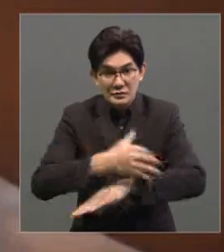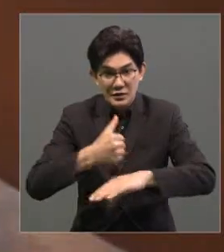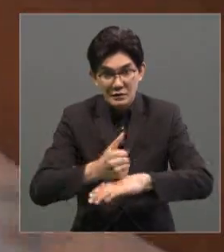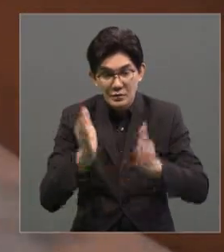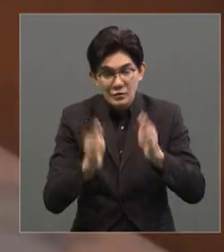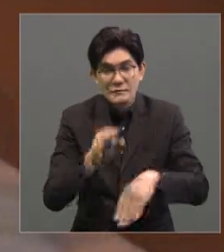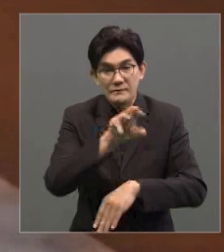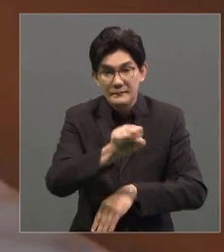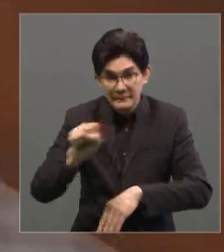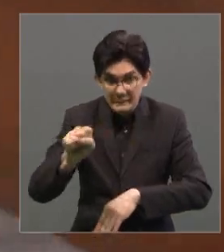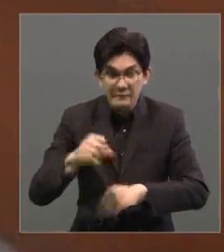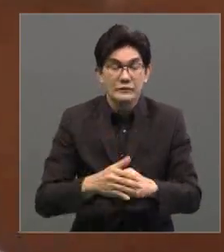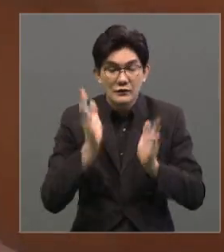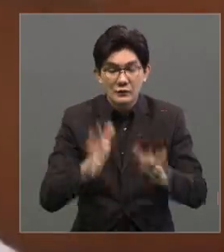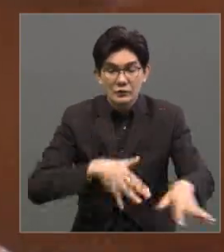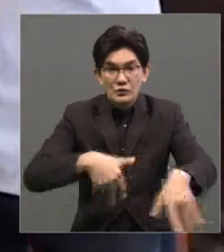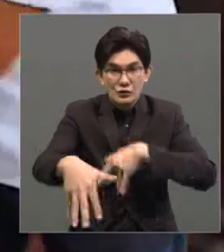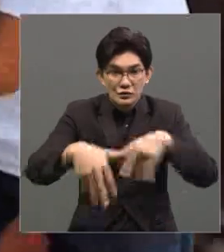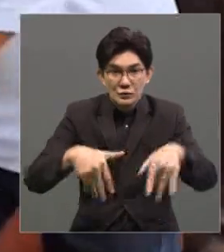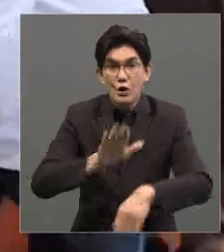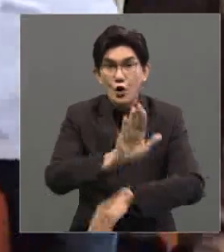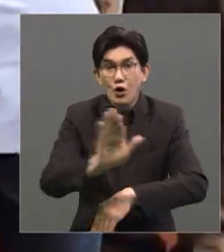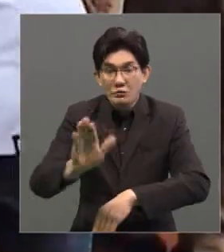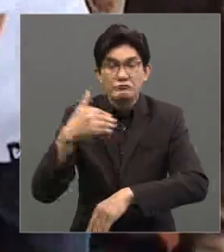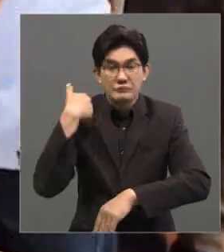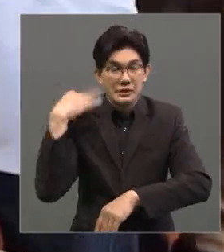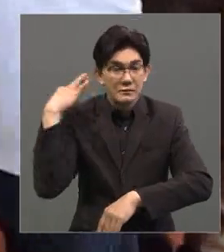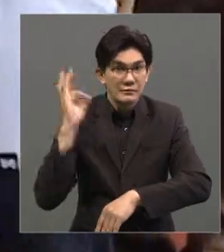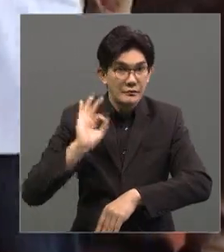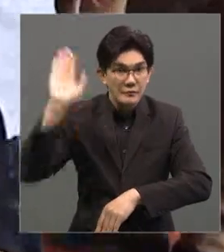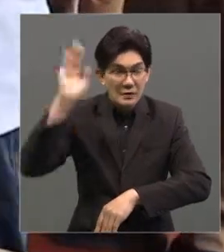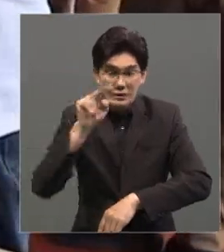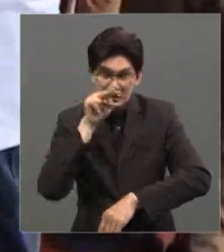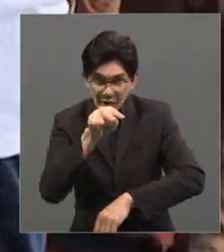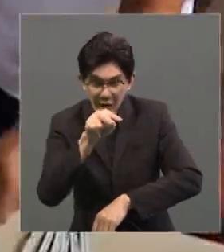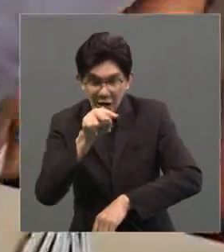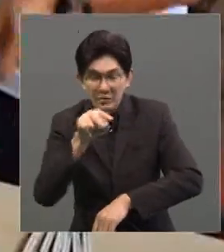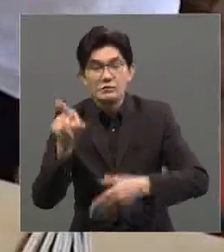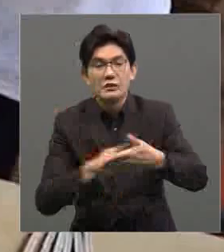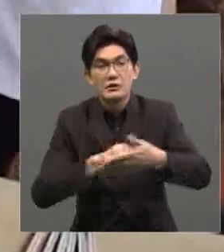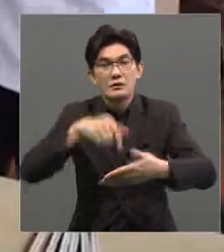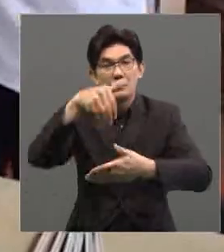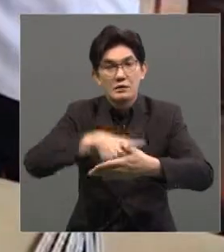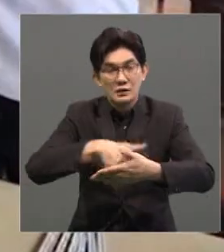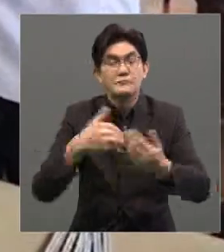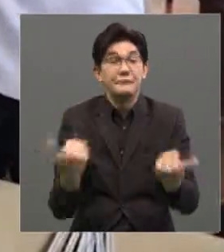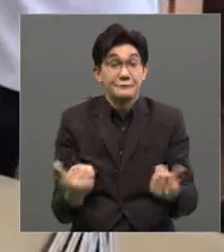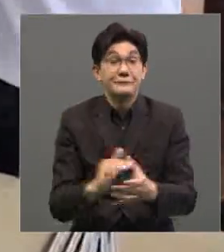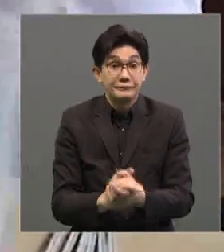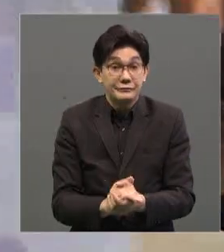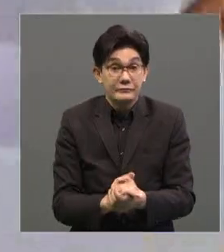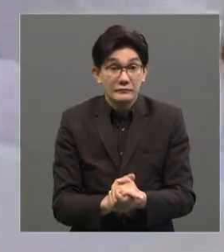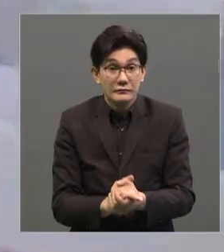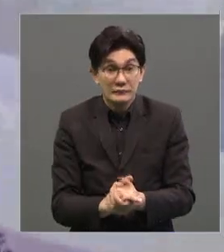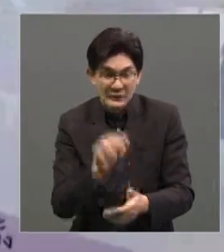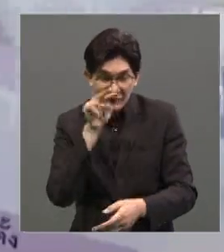มีว่าที่ส.ส.แล้วก็พี่น้องประชาชนในพื้นที่รวมถึงอาสาสมัครสังเกตการเลือกตั้งหรือว่ากลุ่ม We Watch ที่ม